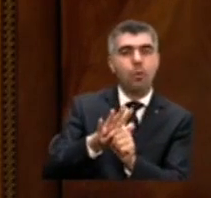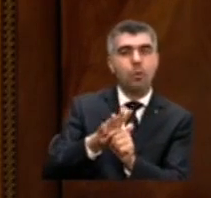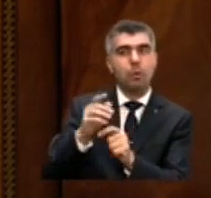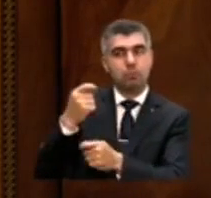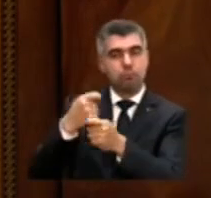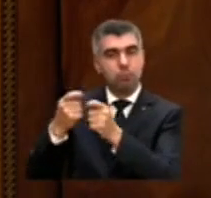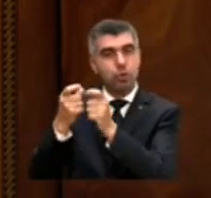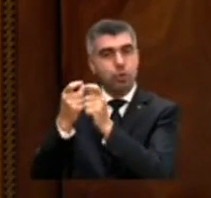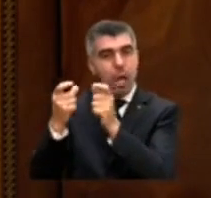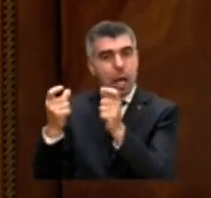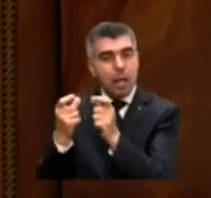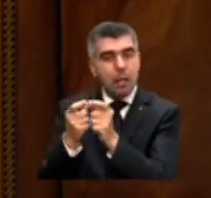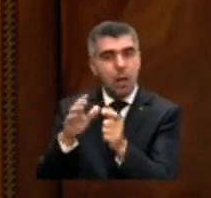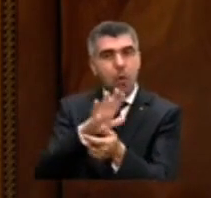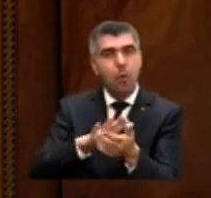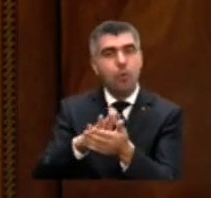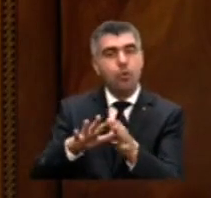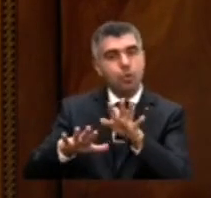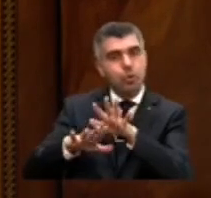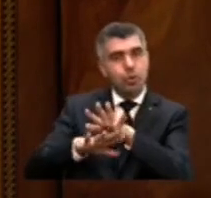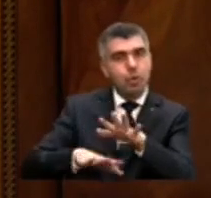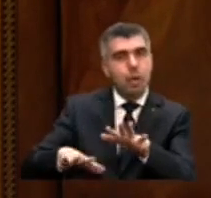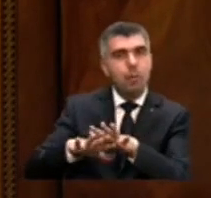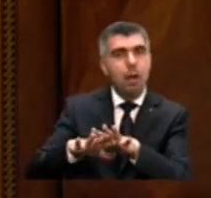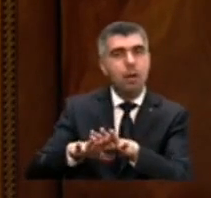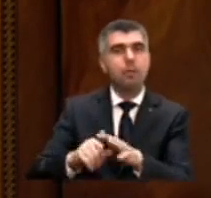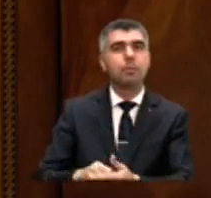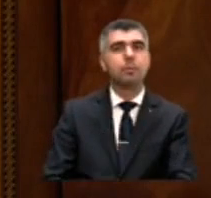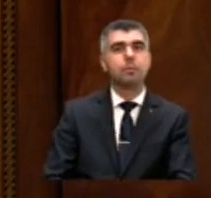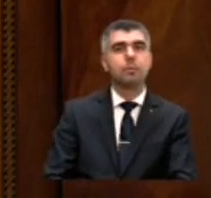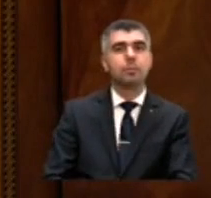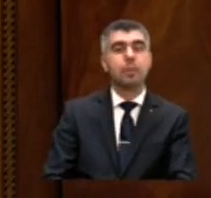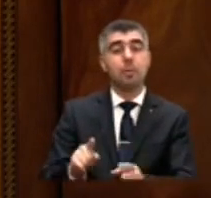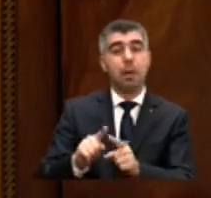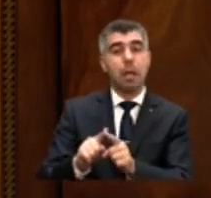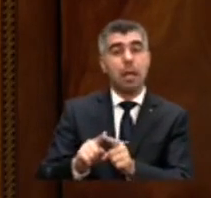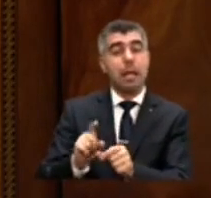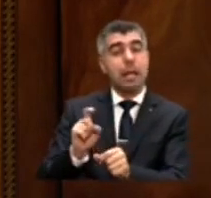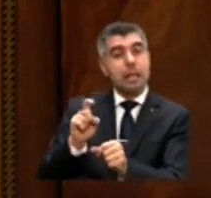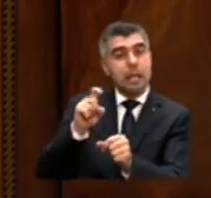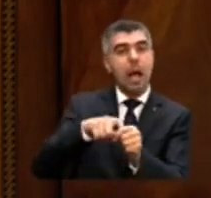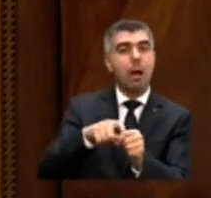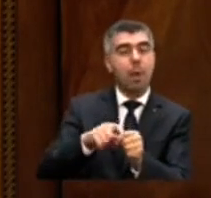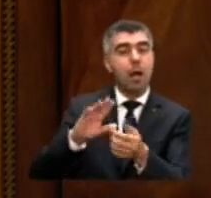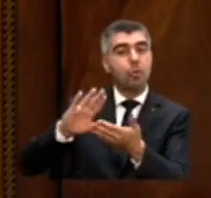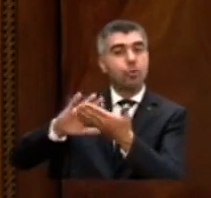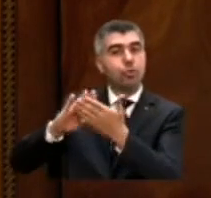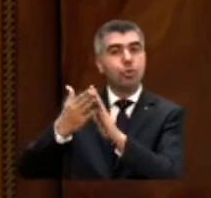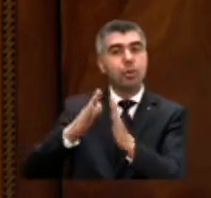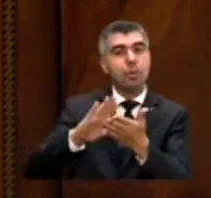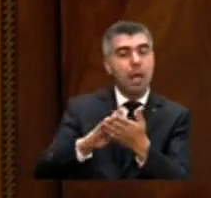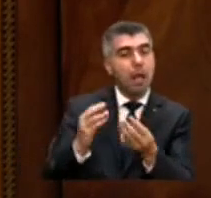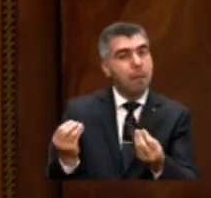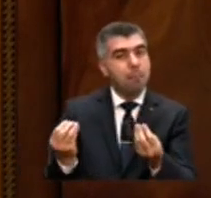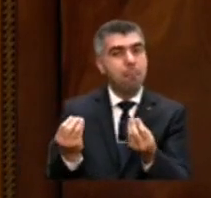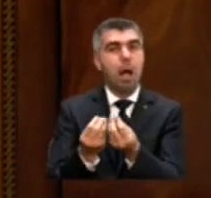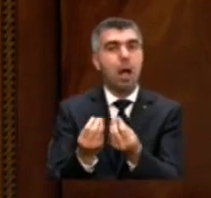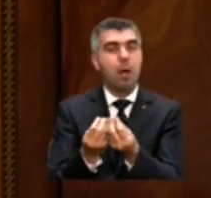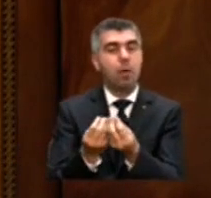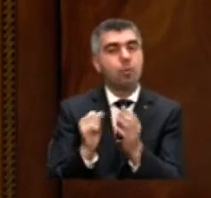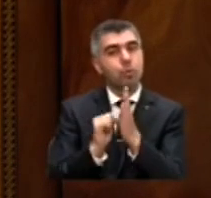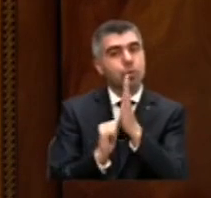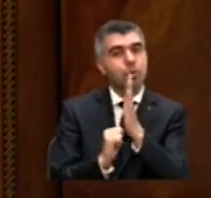اقتصاديين واجتماعيين وعلى رأسهم الهيئات النقابية وجمعيات المجتمع المدني